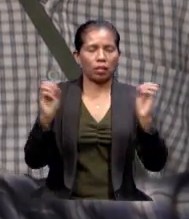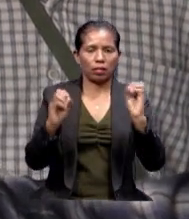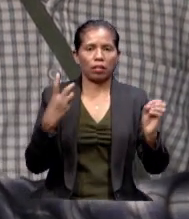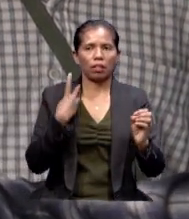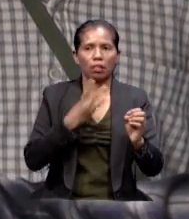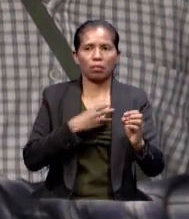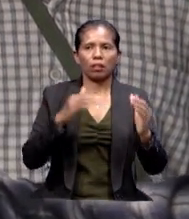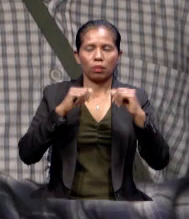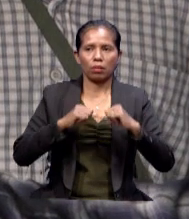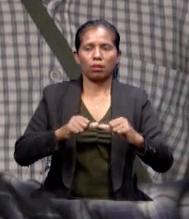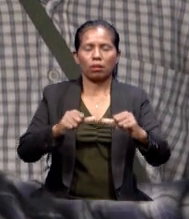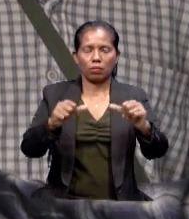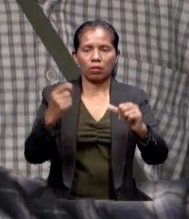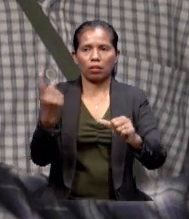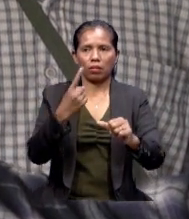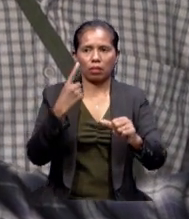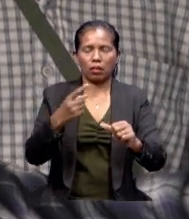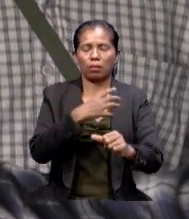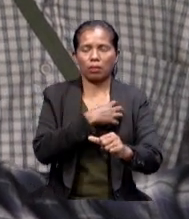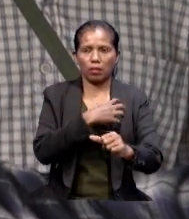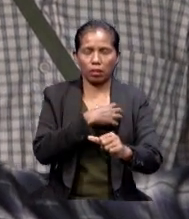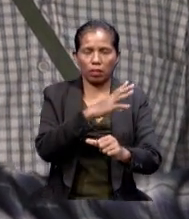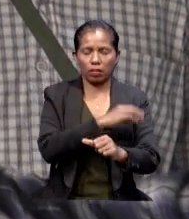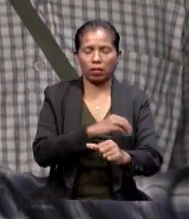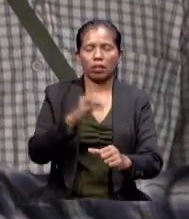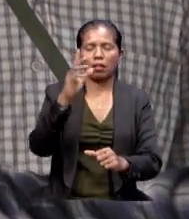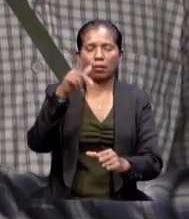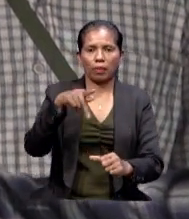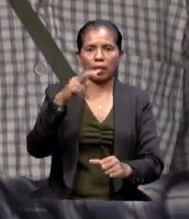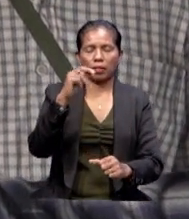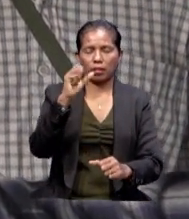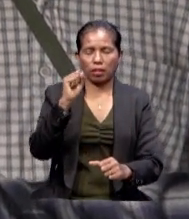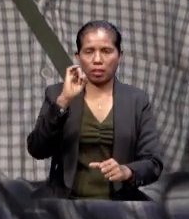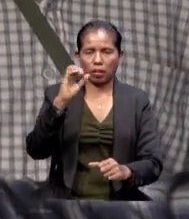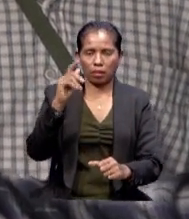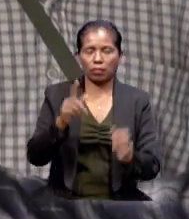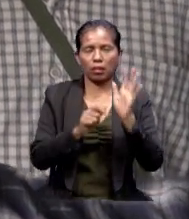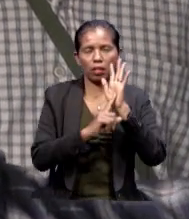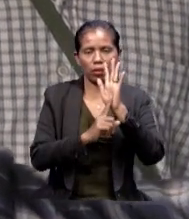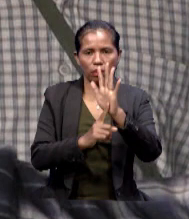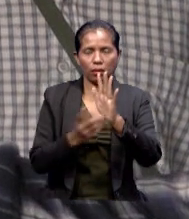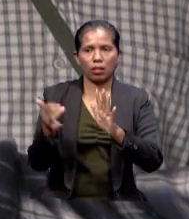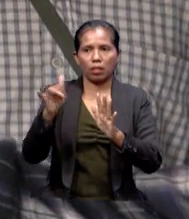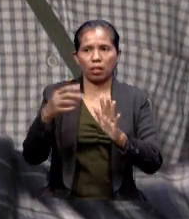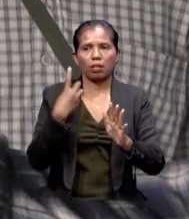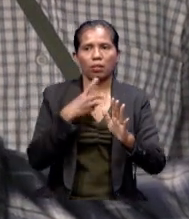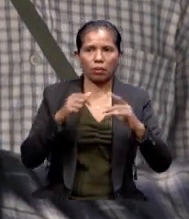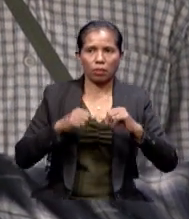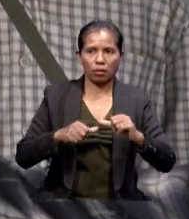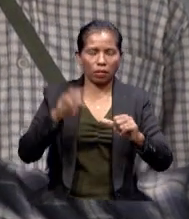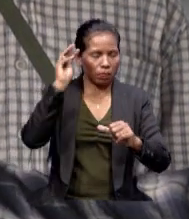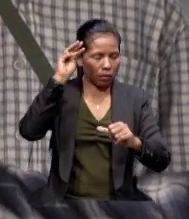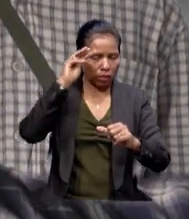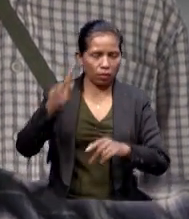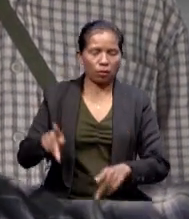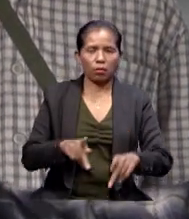musi kontinua na fatim baia, para tu polisi saintifik di investigasan kriminal, kami se bahato basira noa. Kami musi kontinua baia minister publik